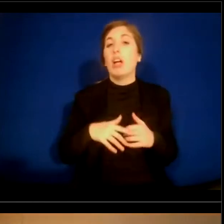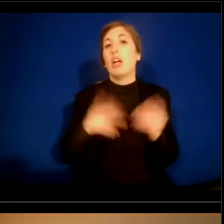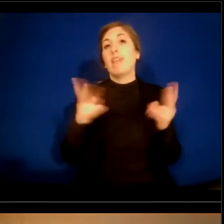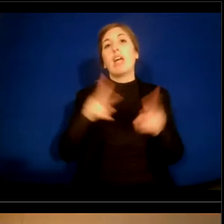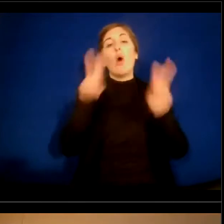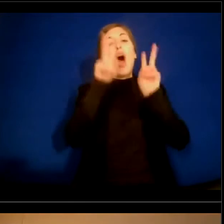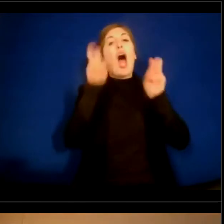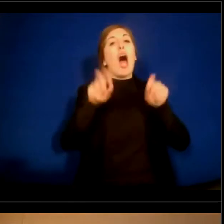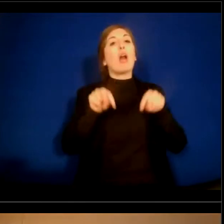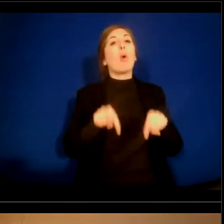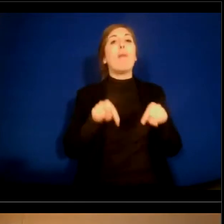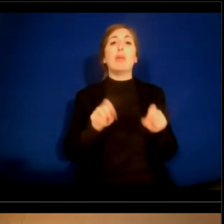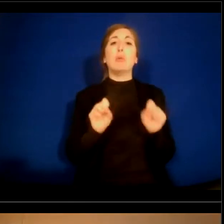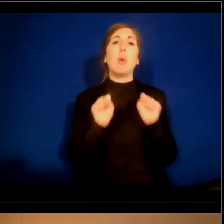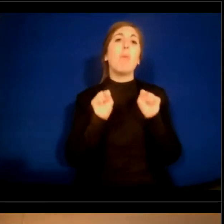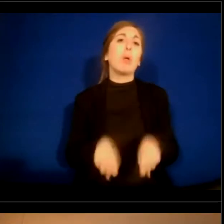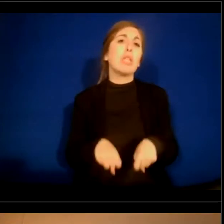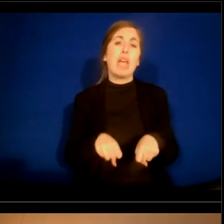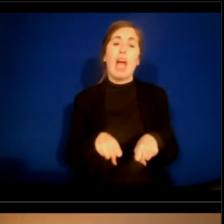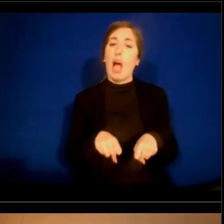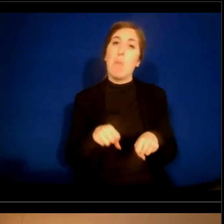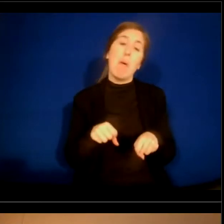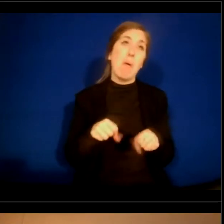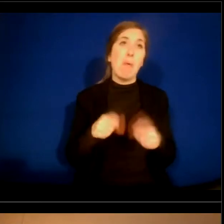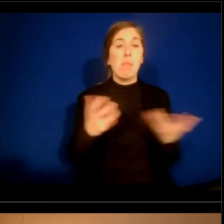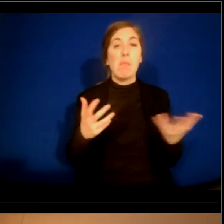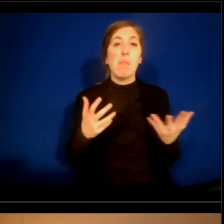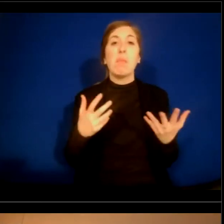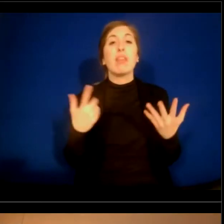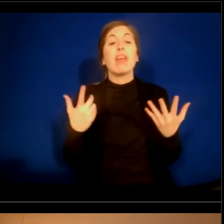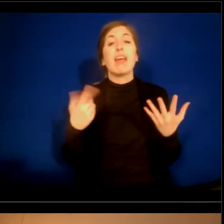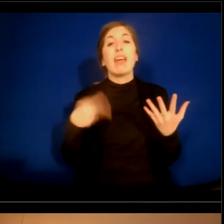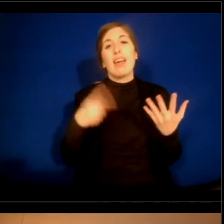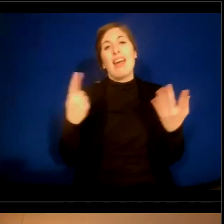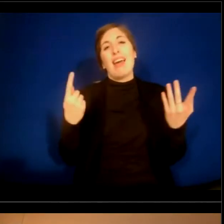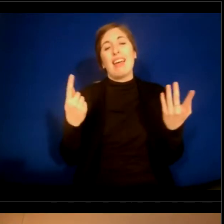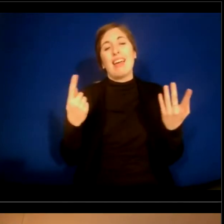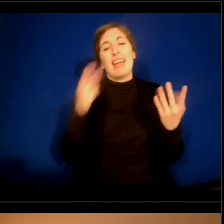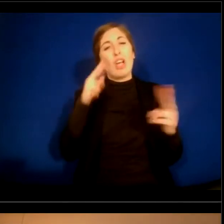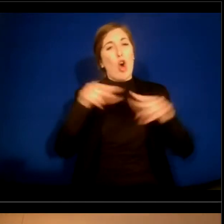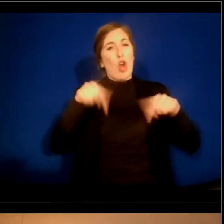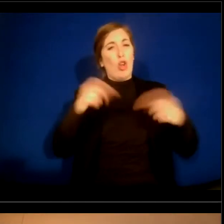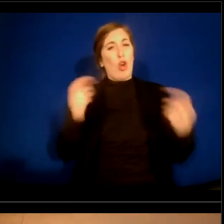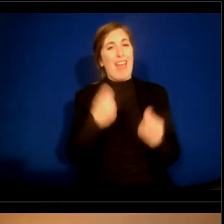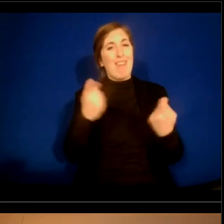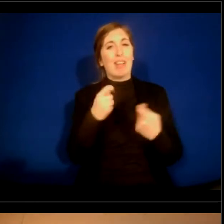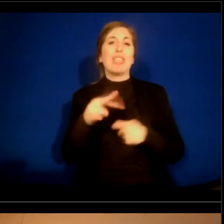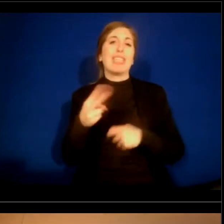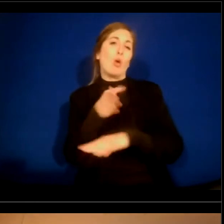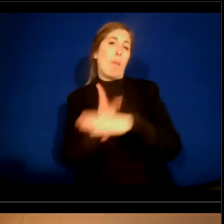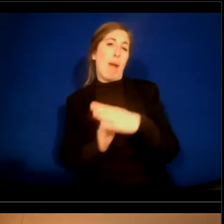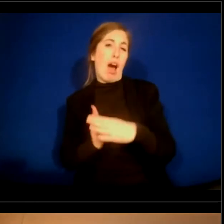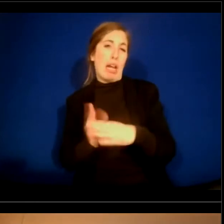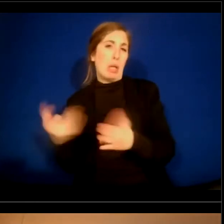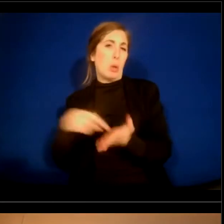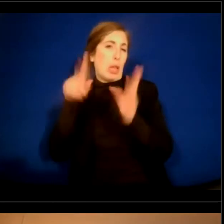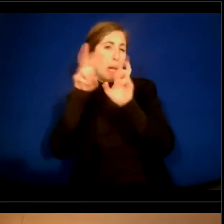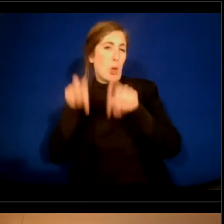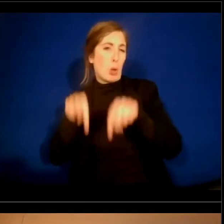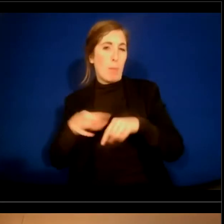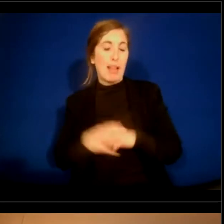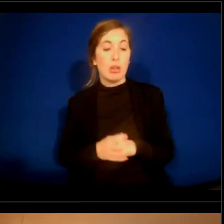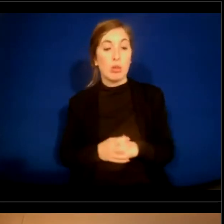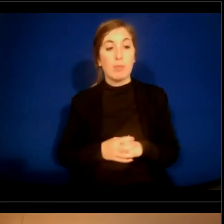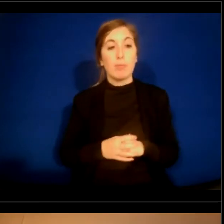riprendere anche nella seconda parte, insomma, del nostro incontro. Quindi nella nostra scaletta